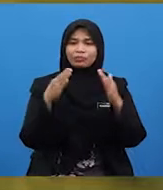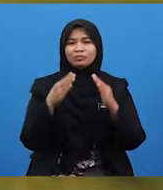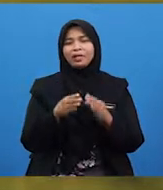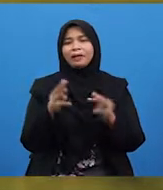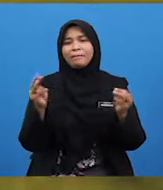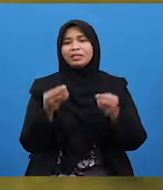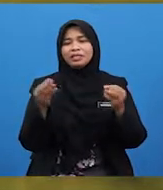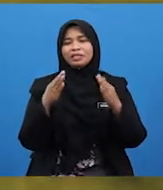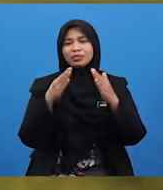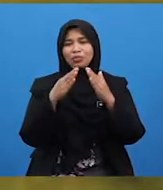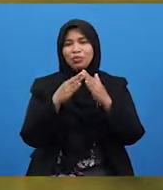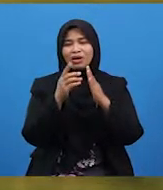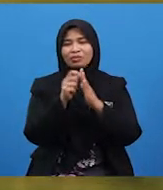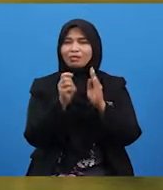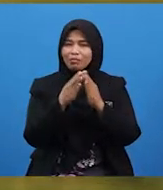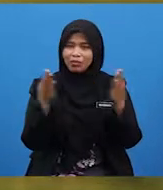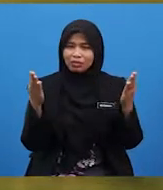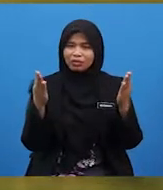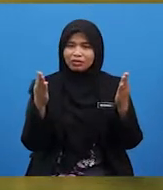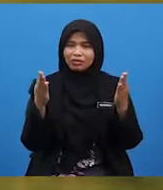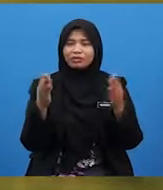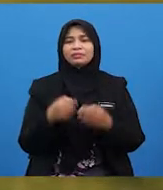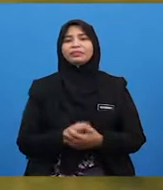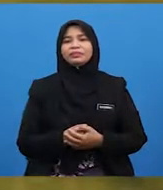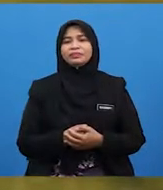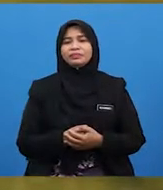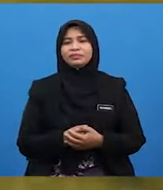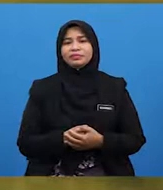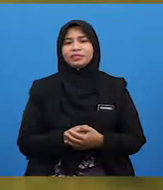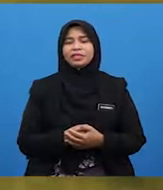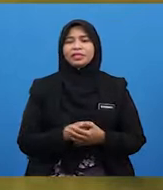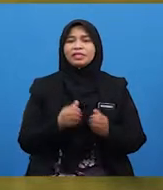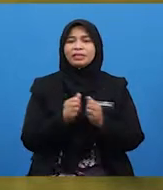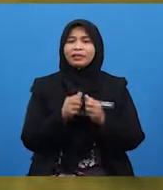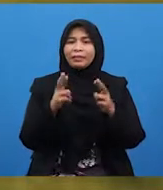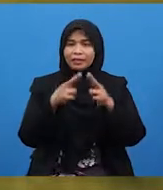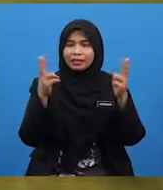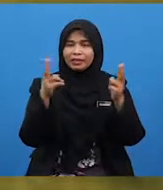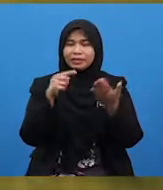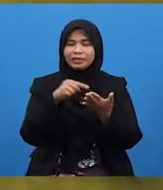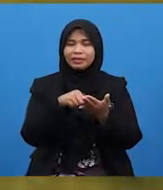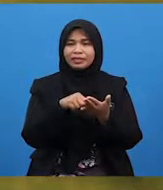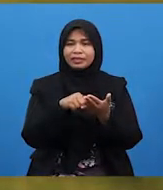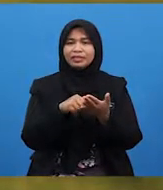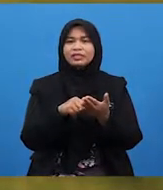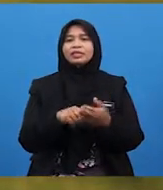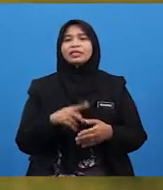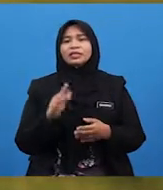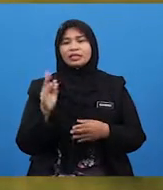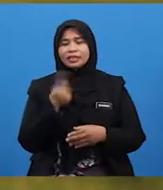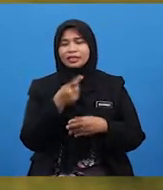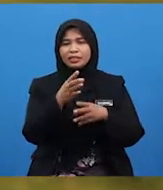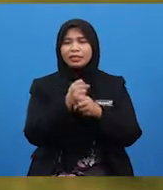Aidilfitri, Tahun Baru Cina dan Deepawali. Melalui perayaan seperti ini, secara langsung